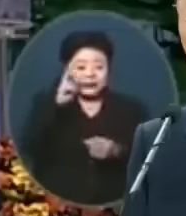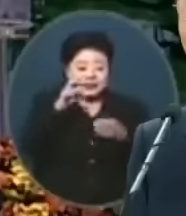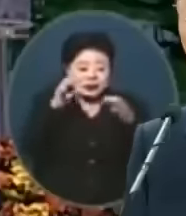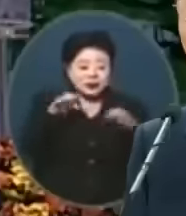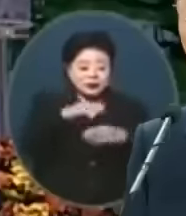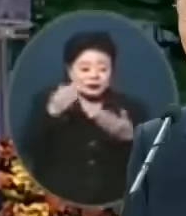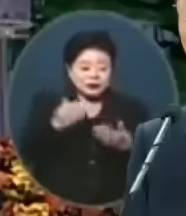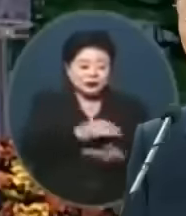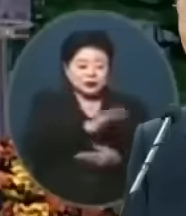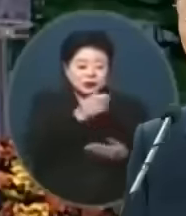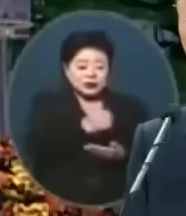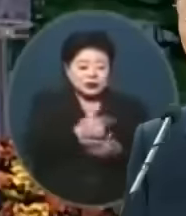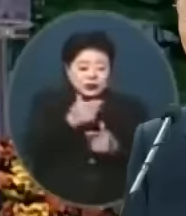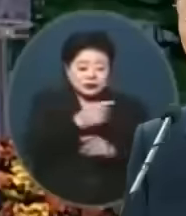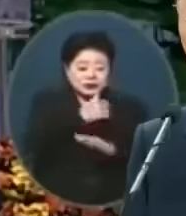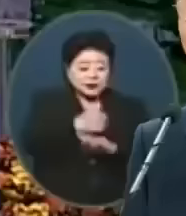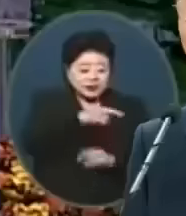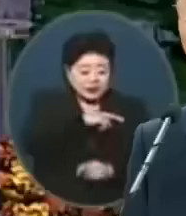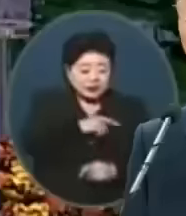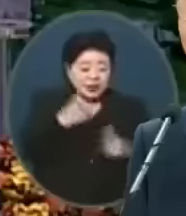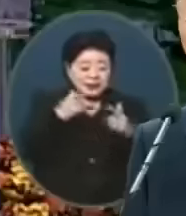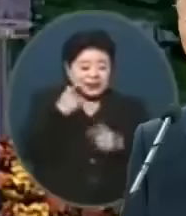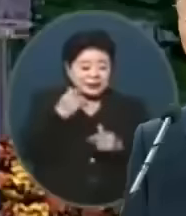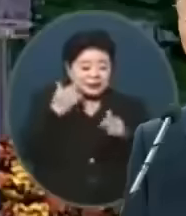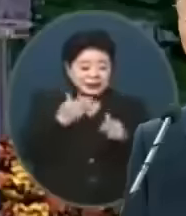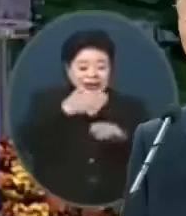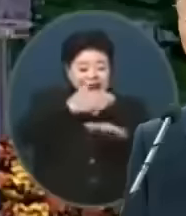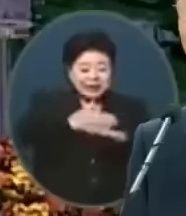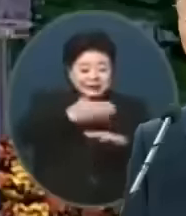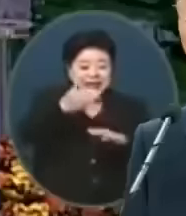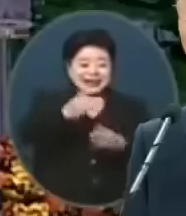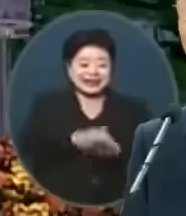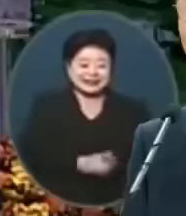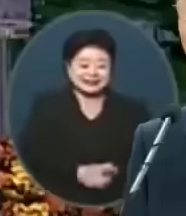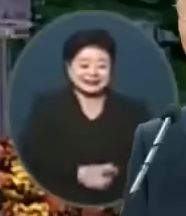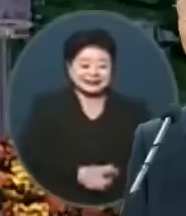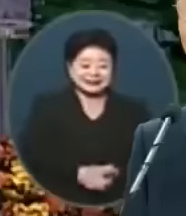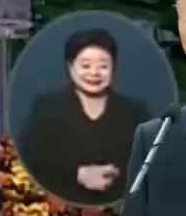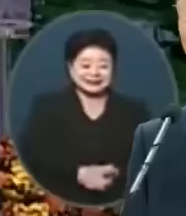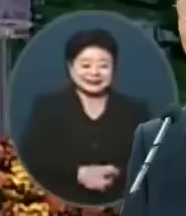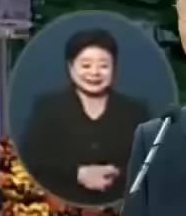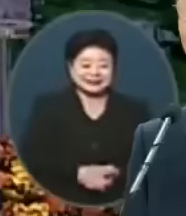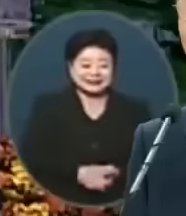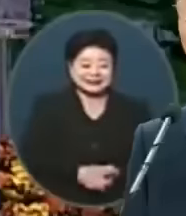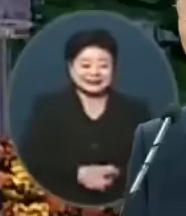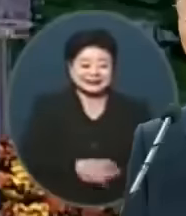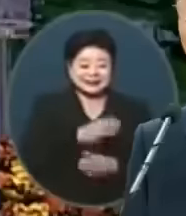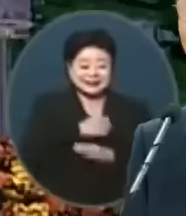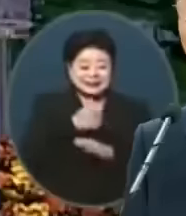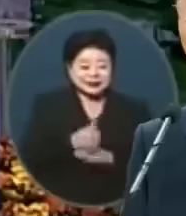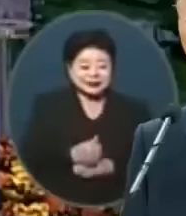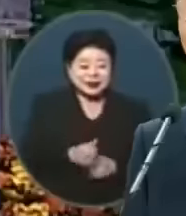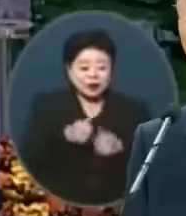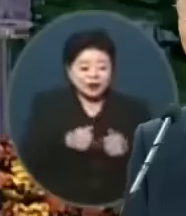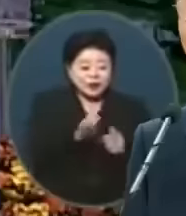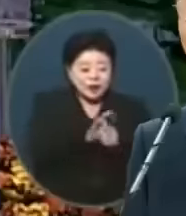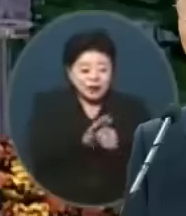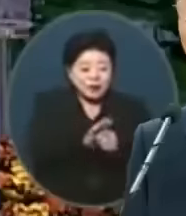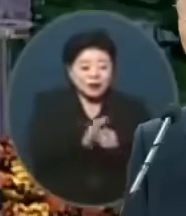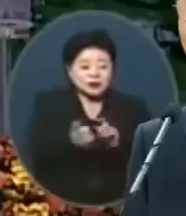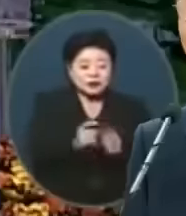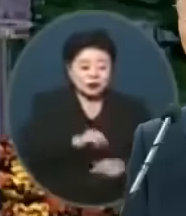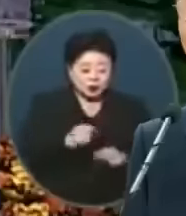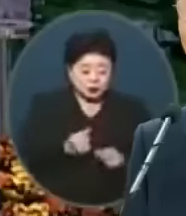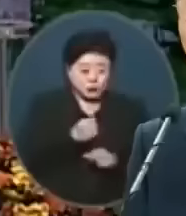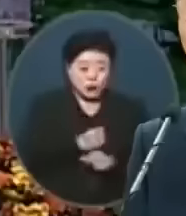찬송하며 범사에 우리 주 예수 그리스도 이름으로 항상 아버지 하나님께 감사하며 그리스도를 경외함으로 피차